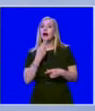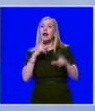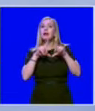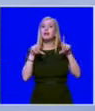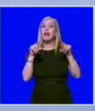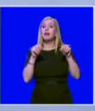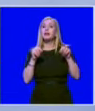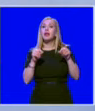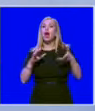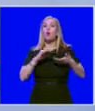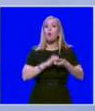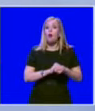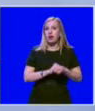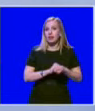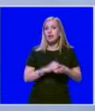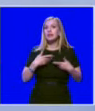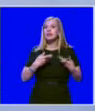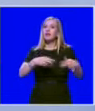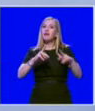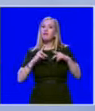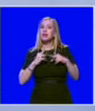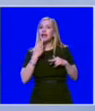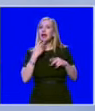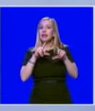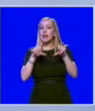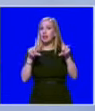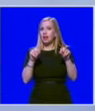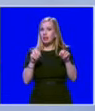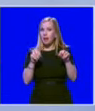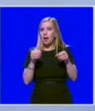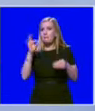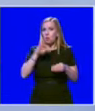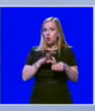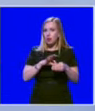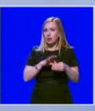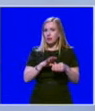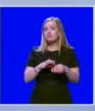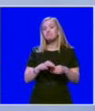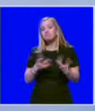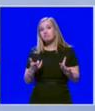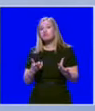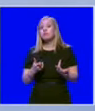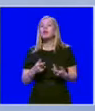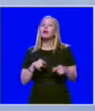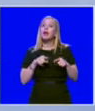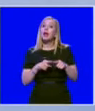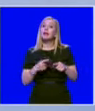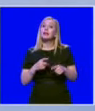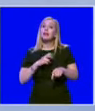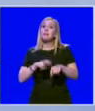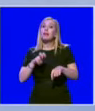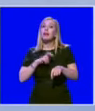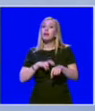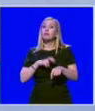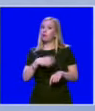върне хартината бюлетина, за да могат по признание на един от експертите на ГЕРБ днес от, и член на ЦИК Димитър